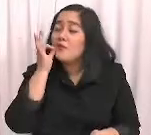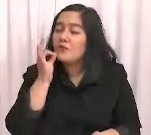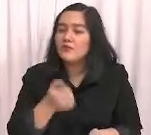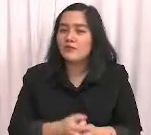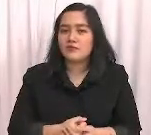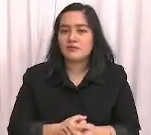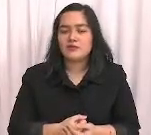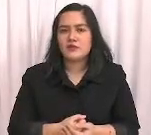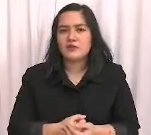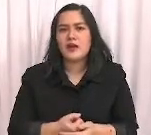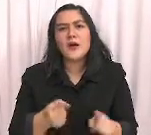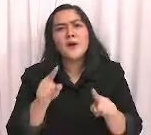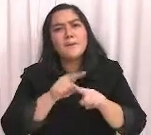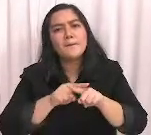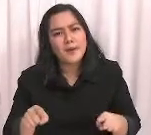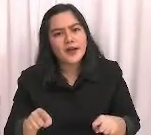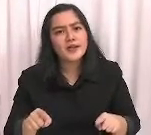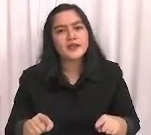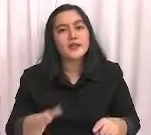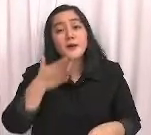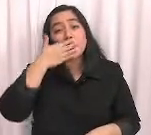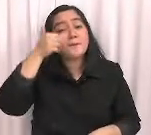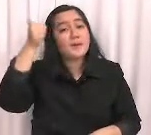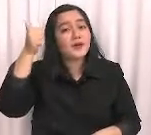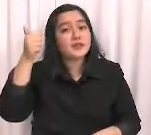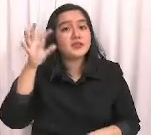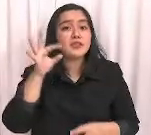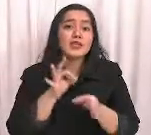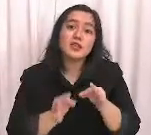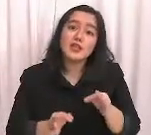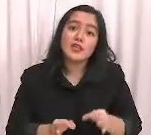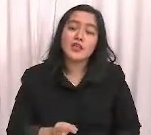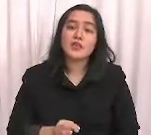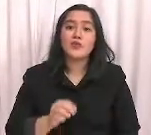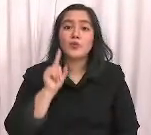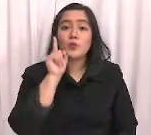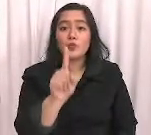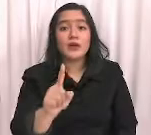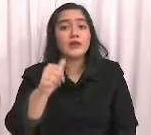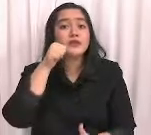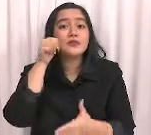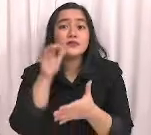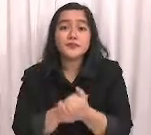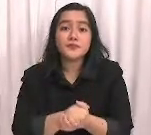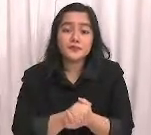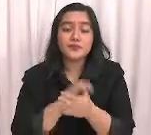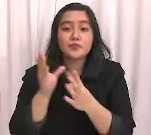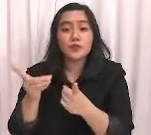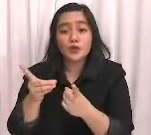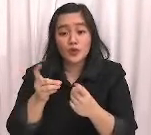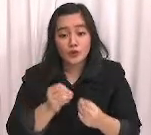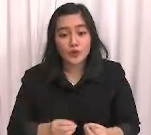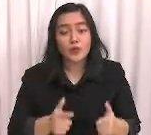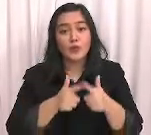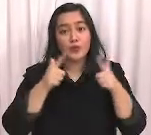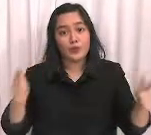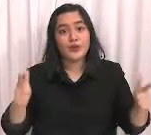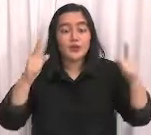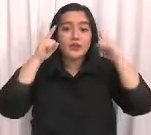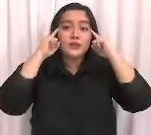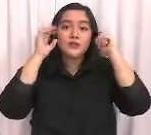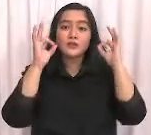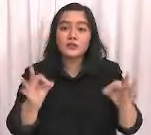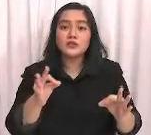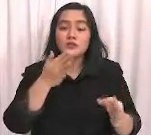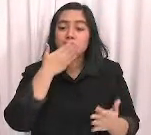gagawa ang isang babae, no? Akalain mo gumawa siya ng decision, kapatid. No? Kaya ito, kaya ibinibigay